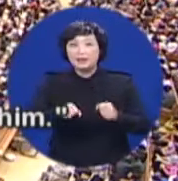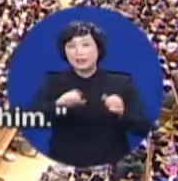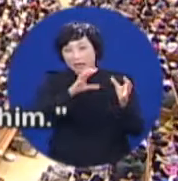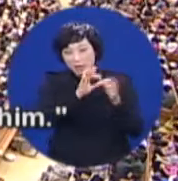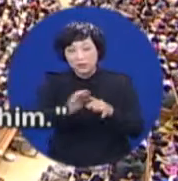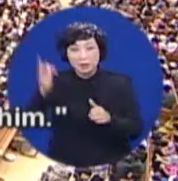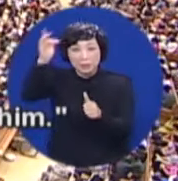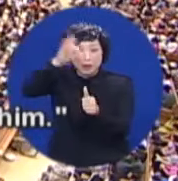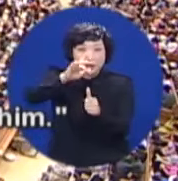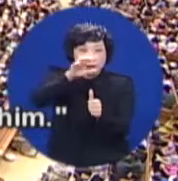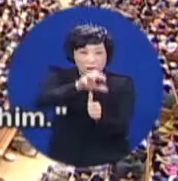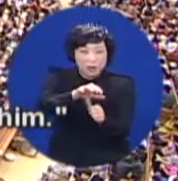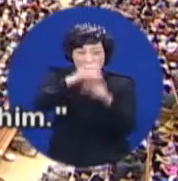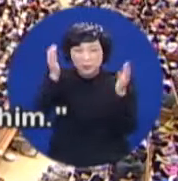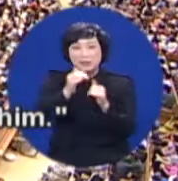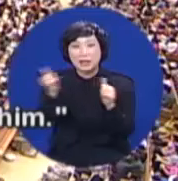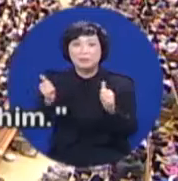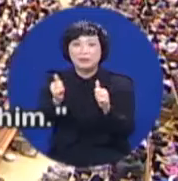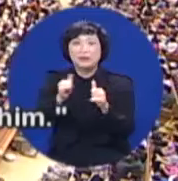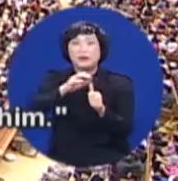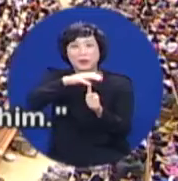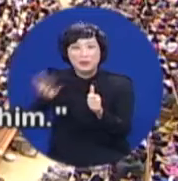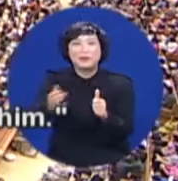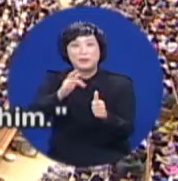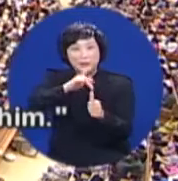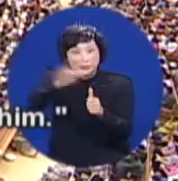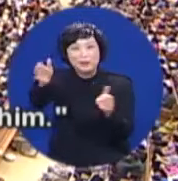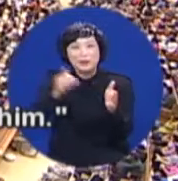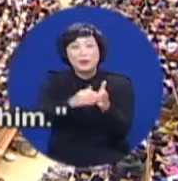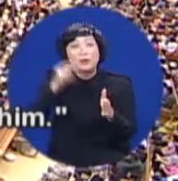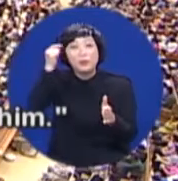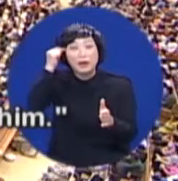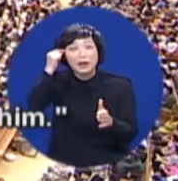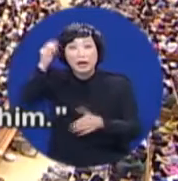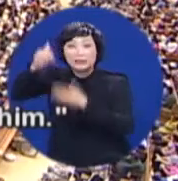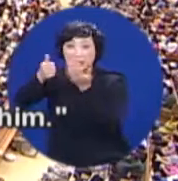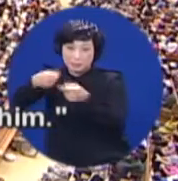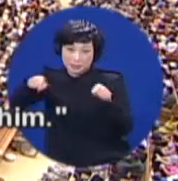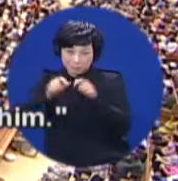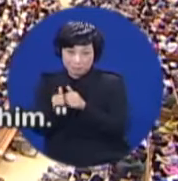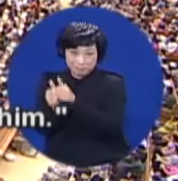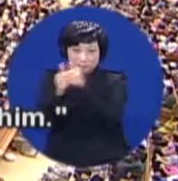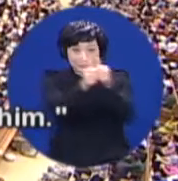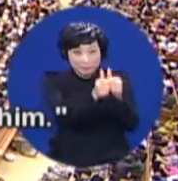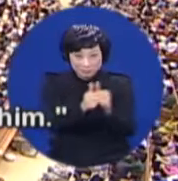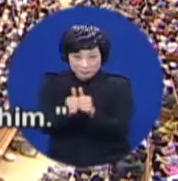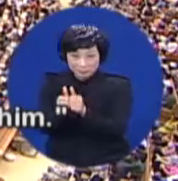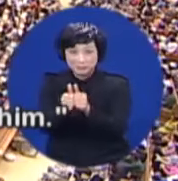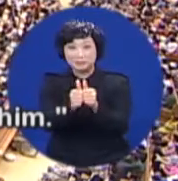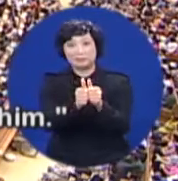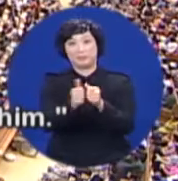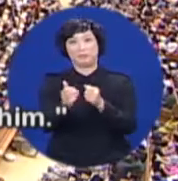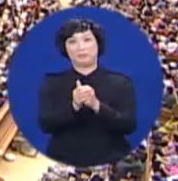마귀에게 눌린 모든 자를 고치셨으니 이는 하나님이 함께 하심이니라.